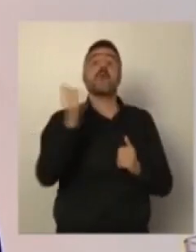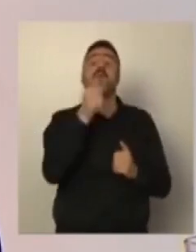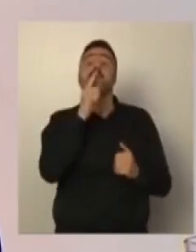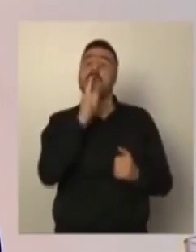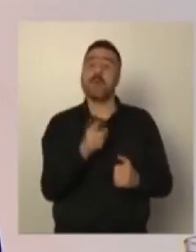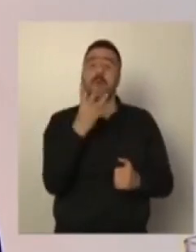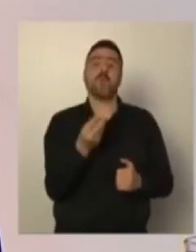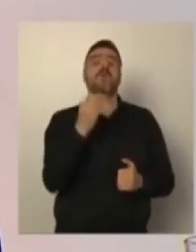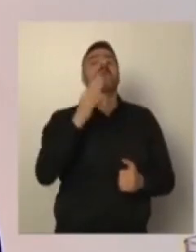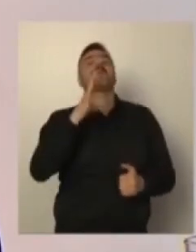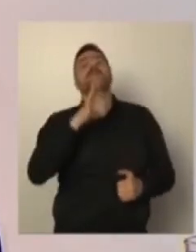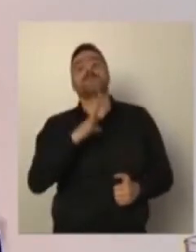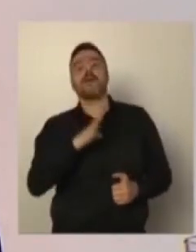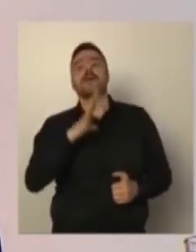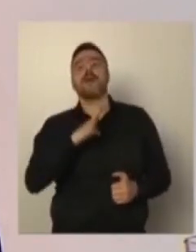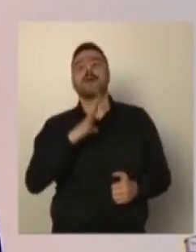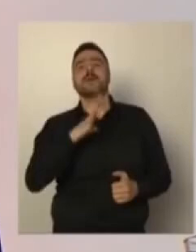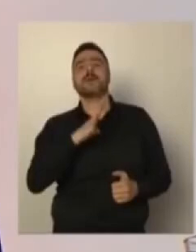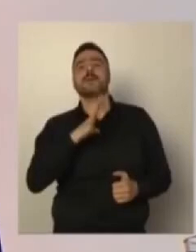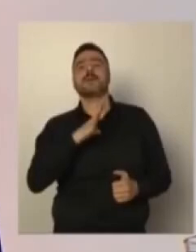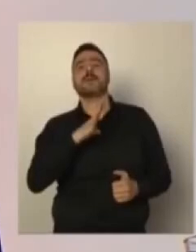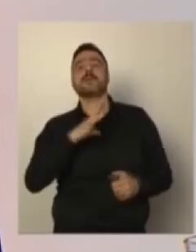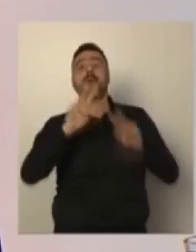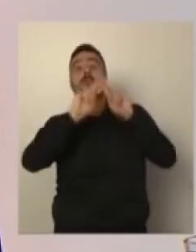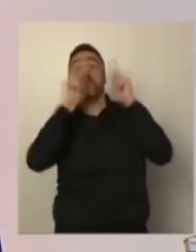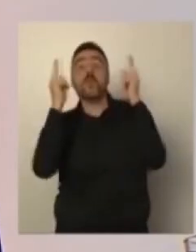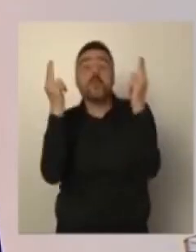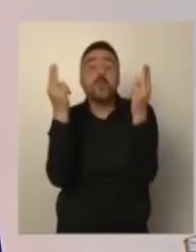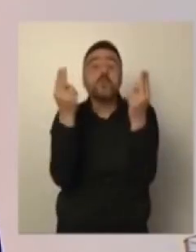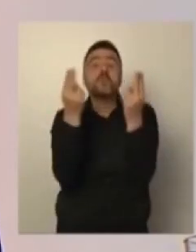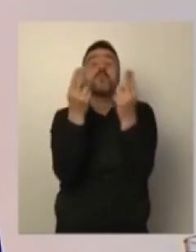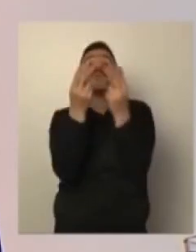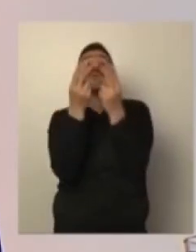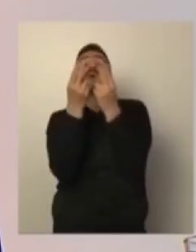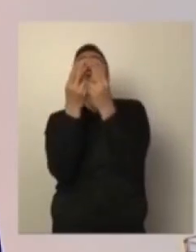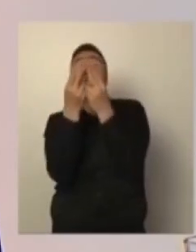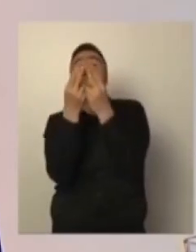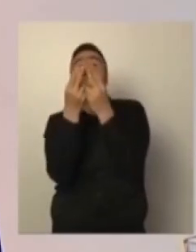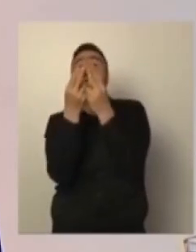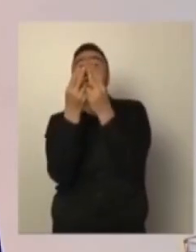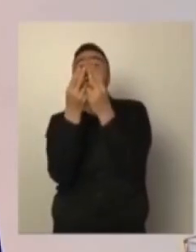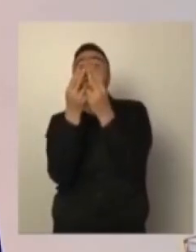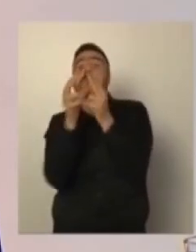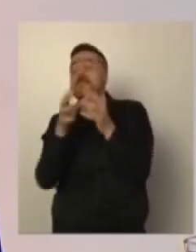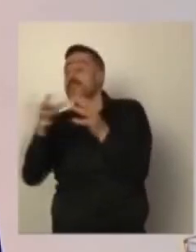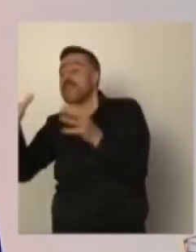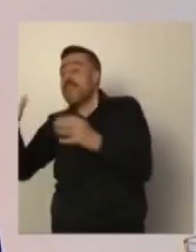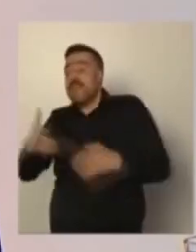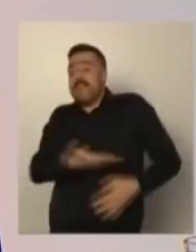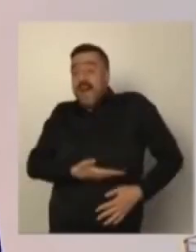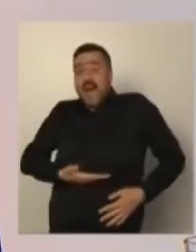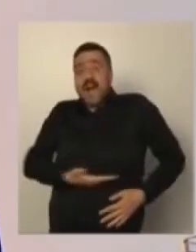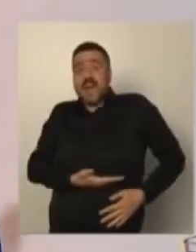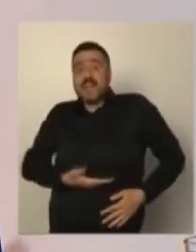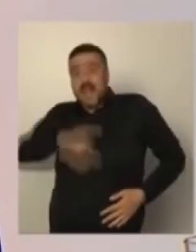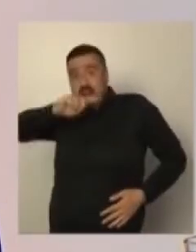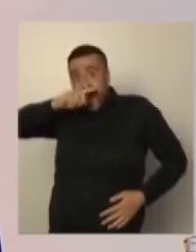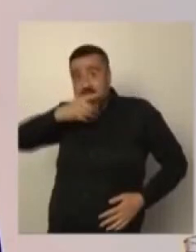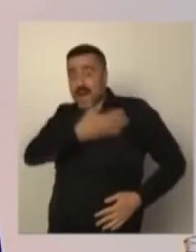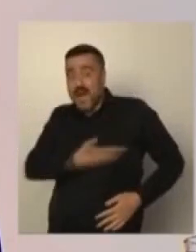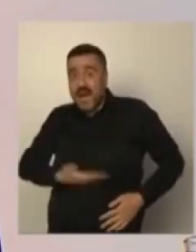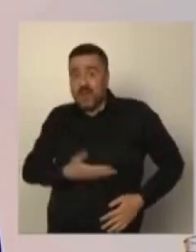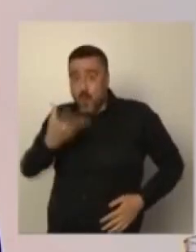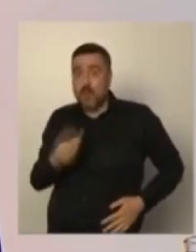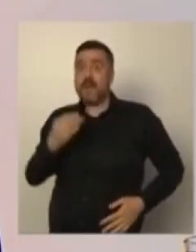emirlerden birisidir. Dünyanın haline bakınız. Dünyanın bir tarafı açlıktan ölürken diğer